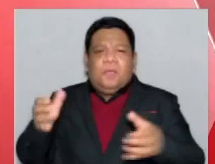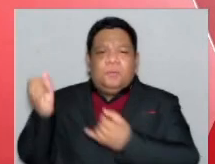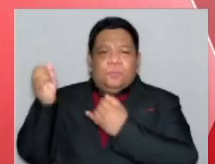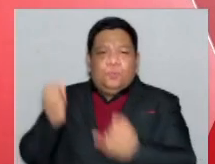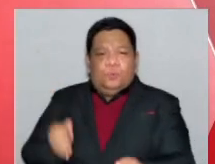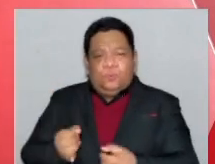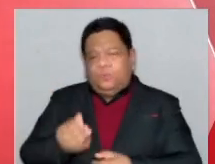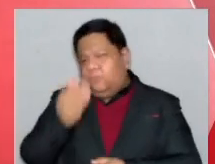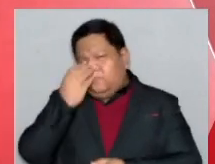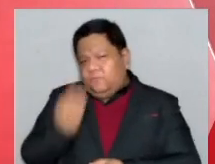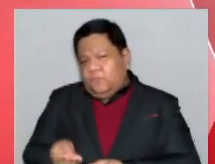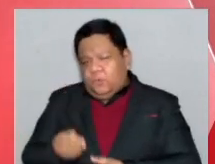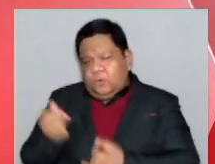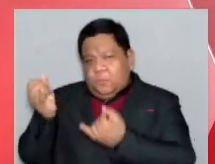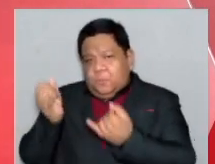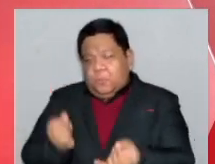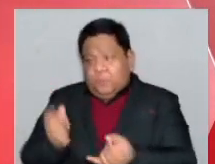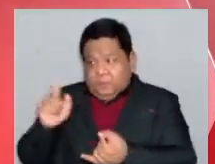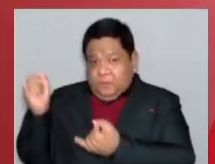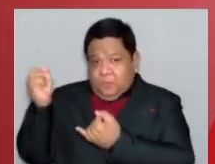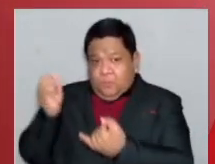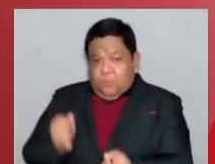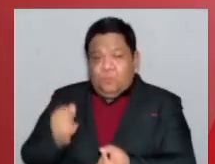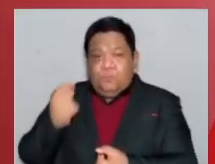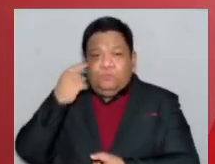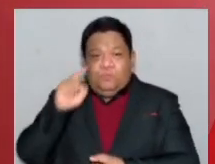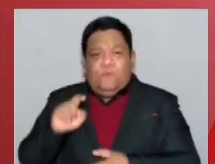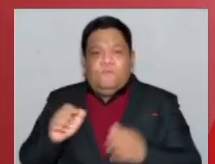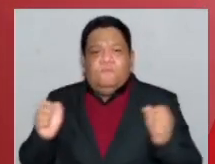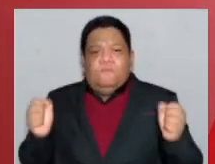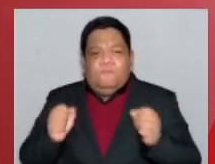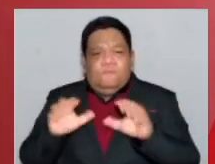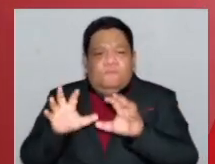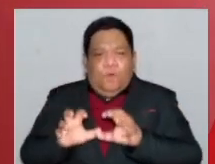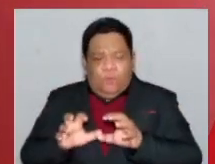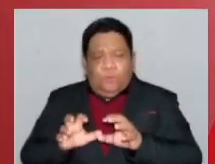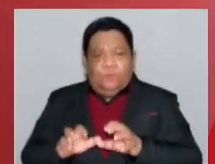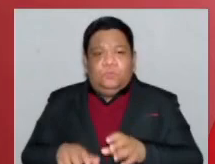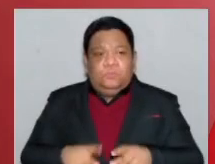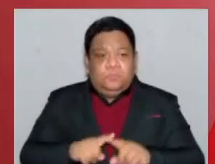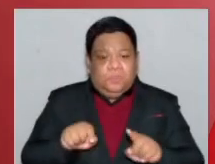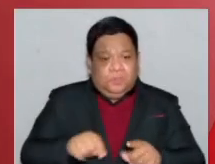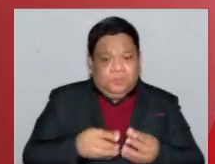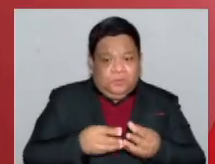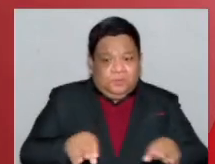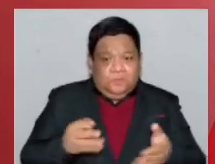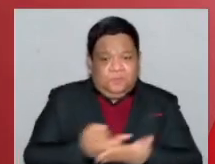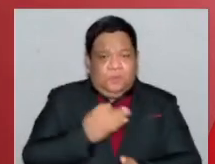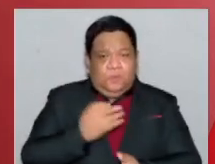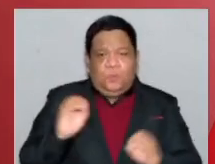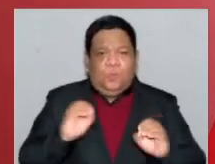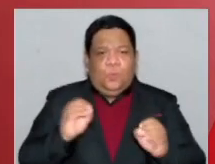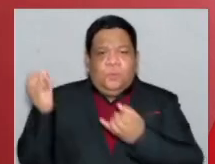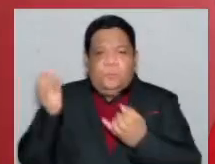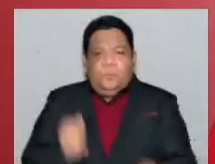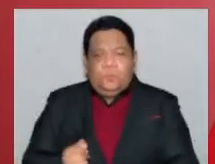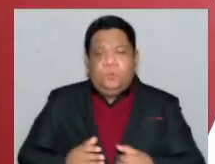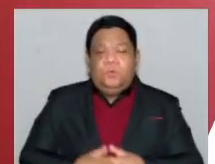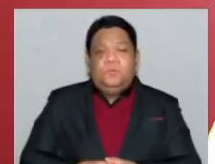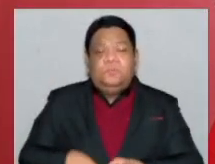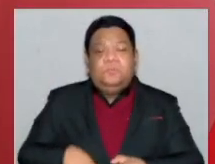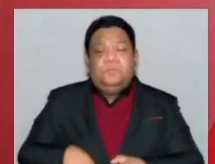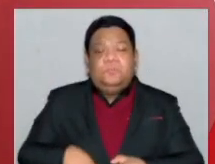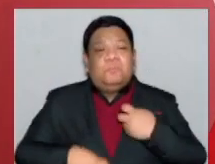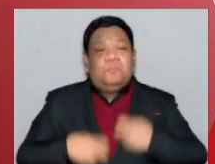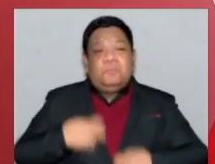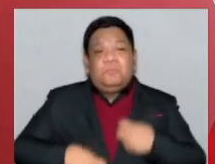yung iniimport yung frozen at saka yung powder, yung fresh egg walang nag-iimport yan. Ngayon, ang problema naman sa itlog, mahaba yung